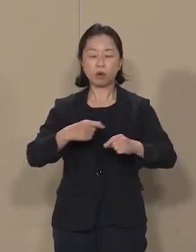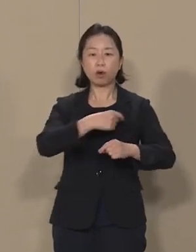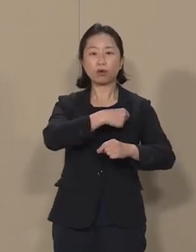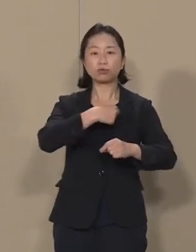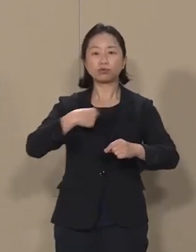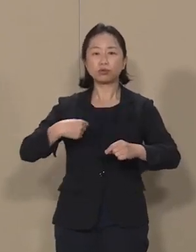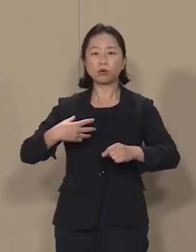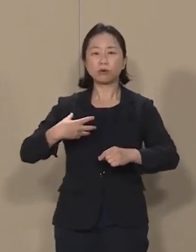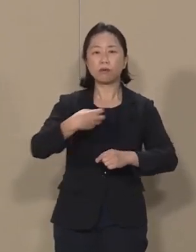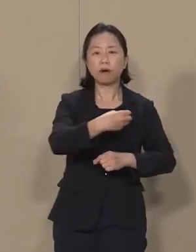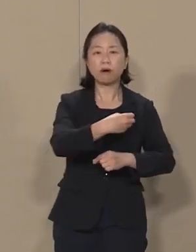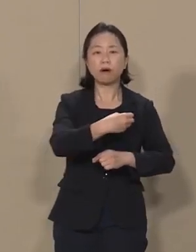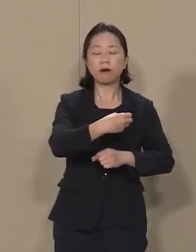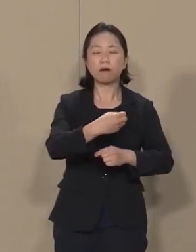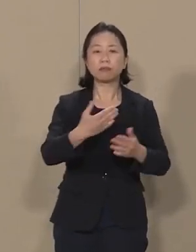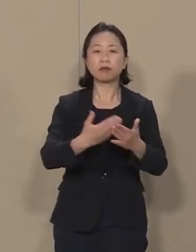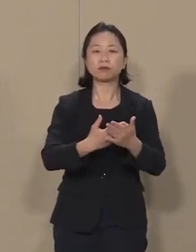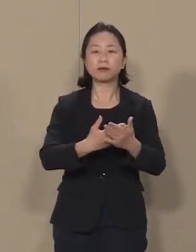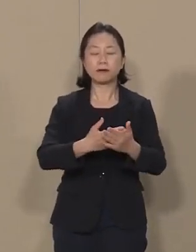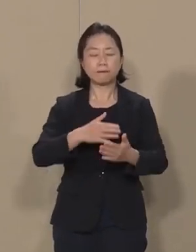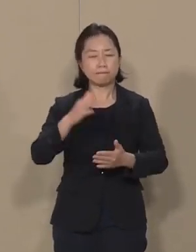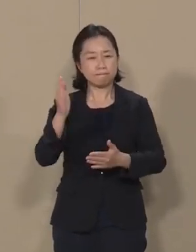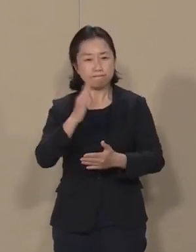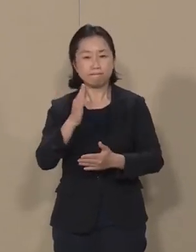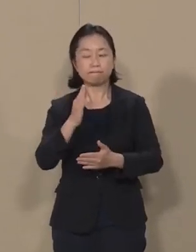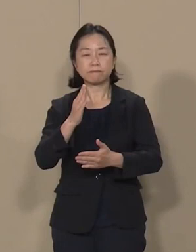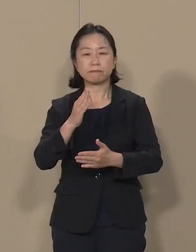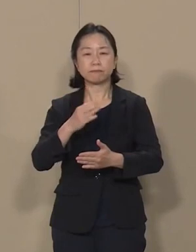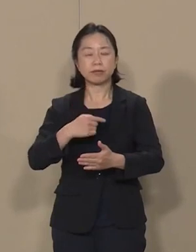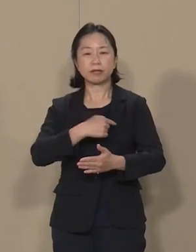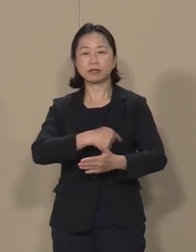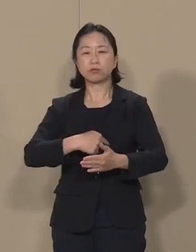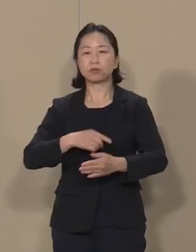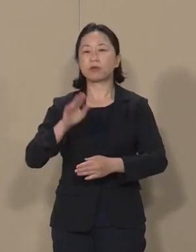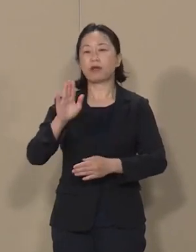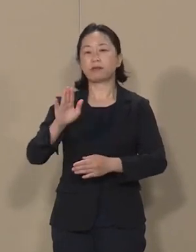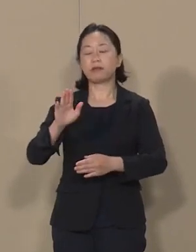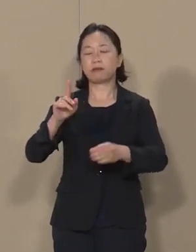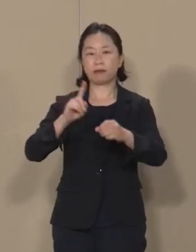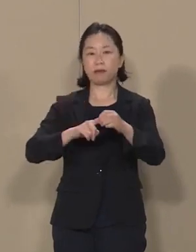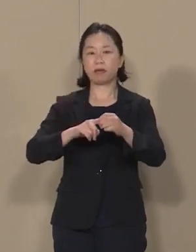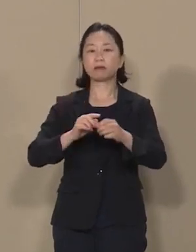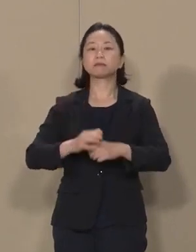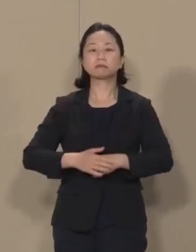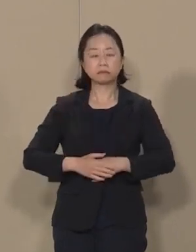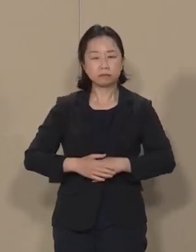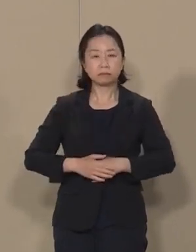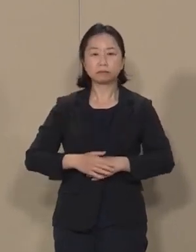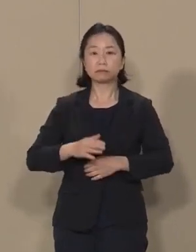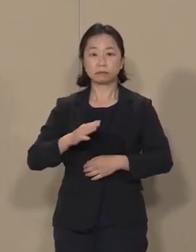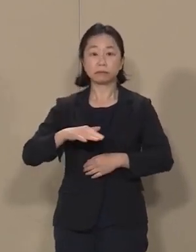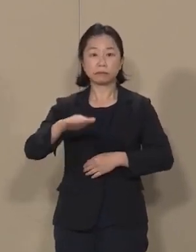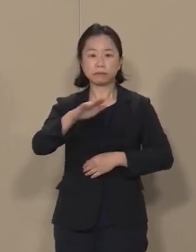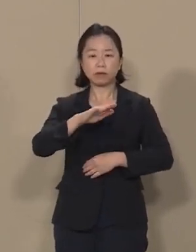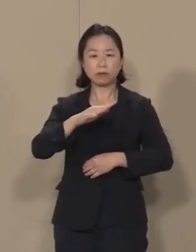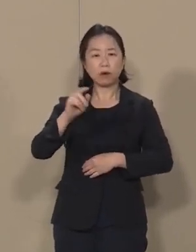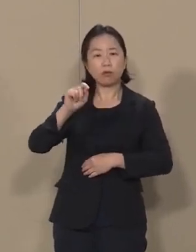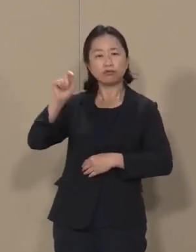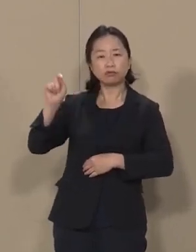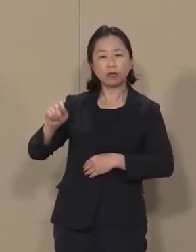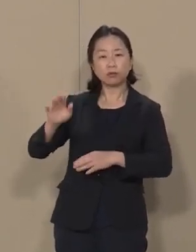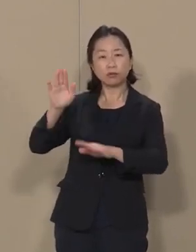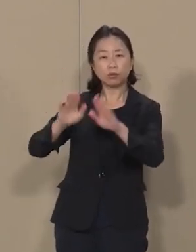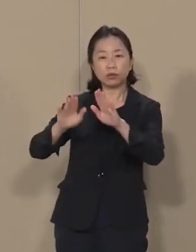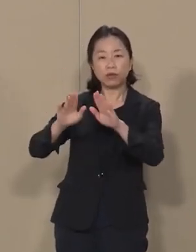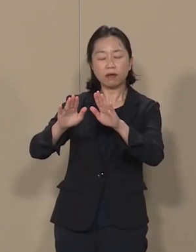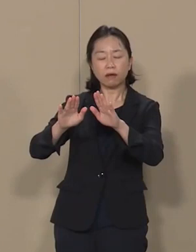強い決意をもったからでございますウクライナを女性もう皆